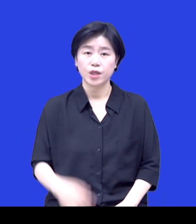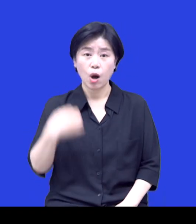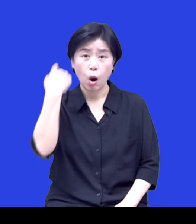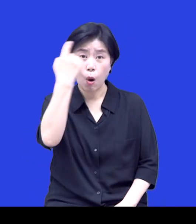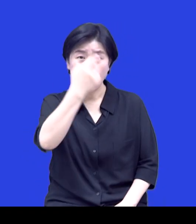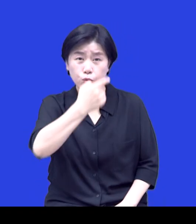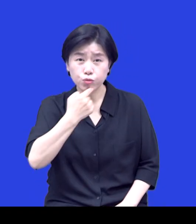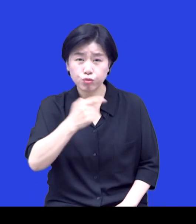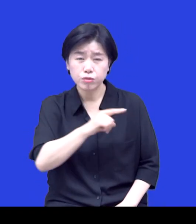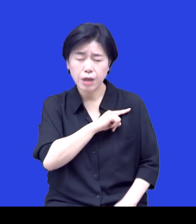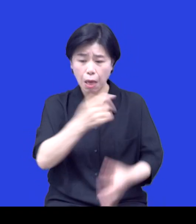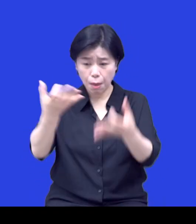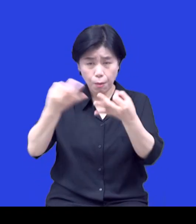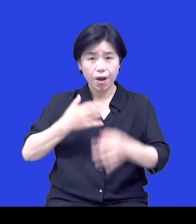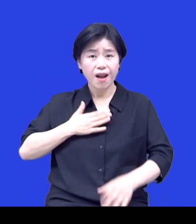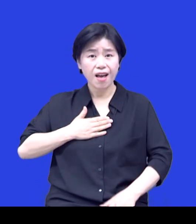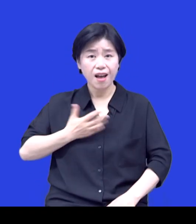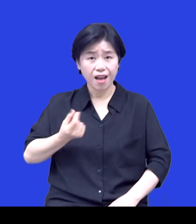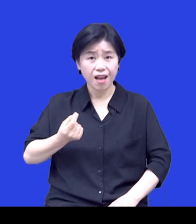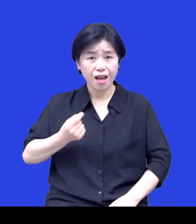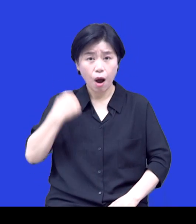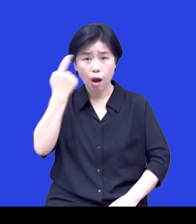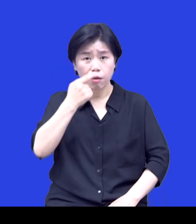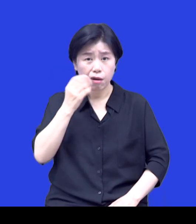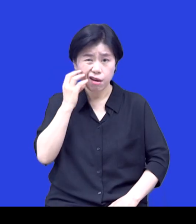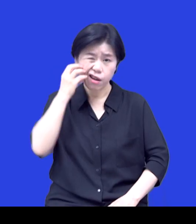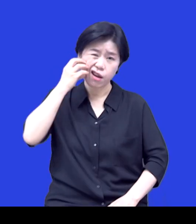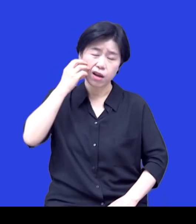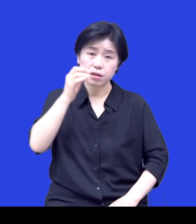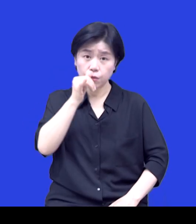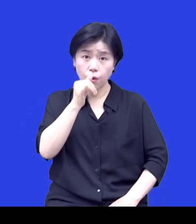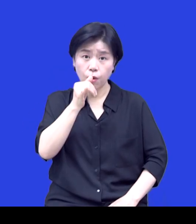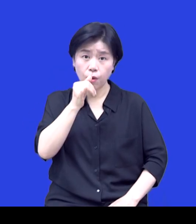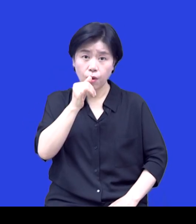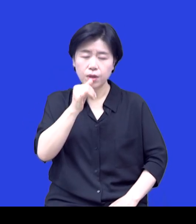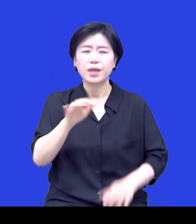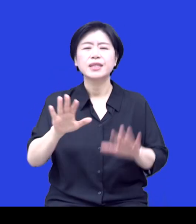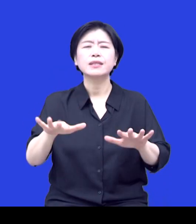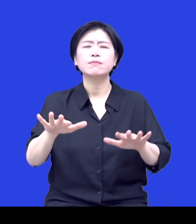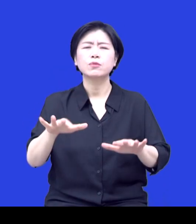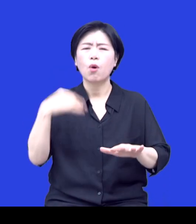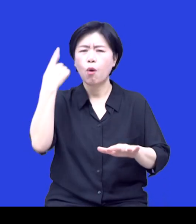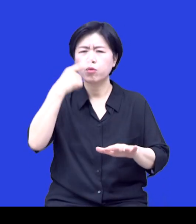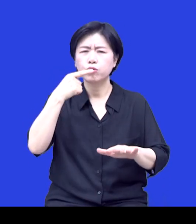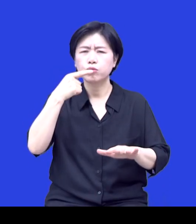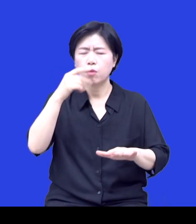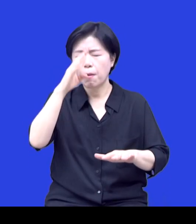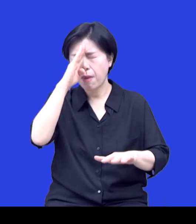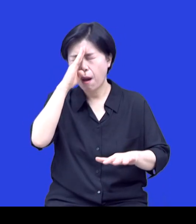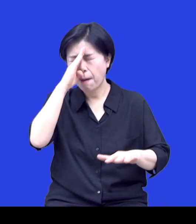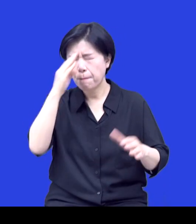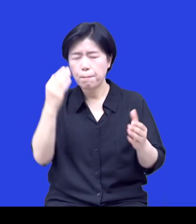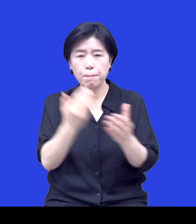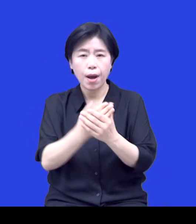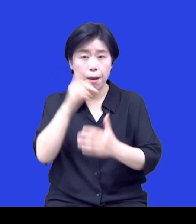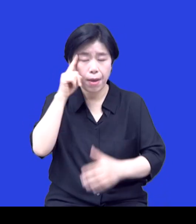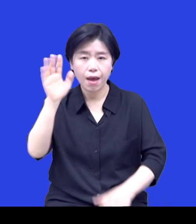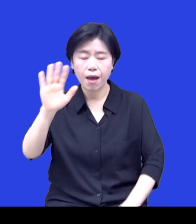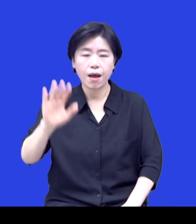도드라지게 티가 나는 네. 얼굴을 사용하지 못하게 하는 예. 병을 통해서 지금도 한 10%는 남아 있어요. 아 그래요? 지금도